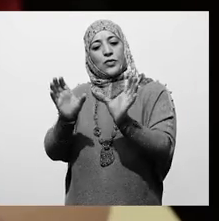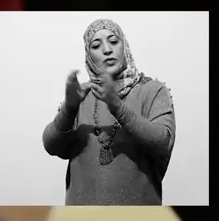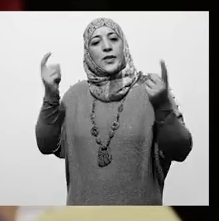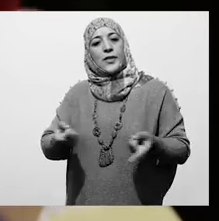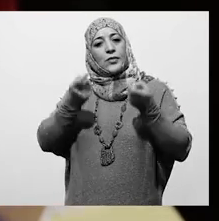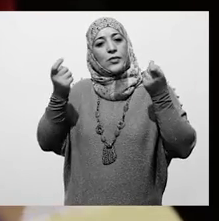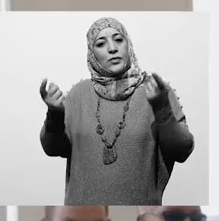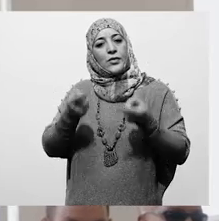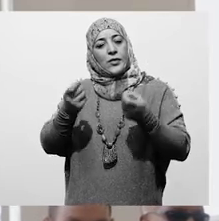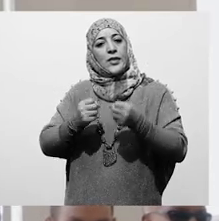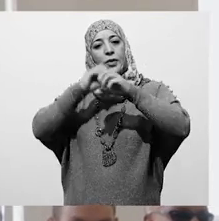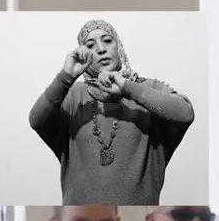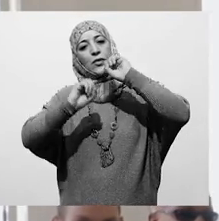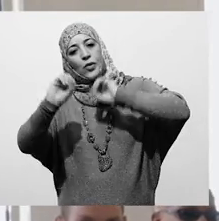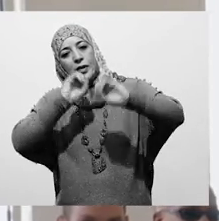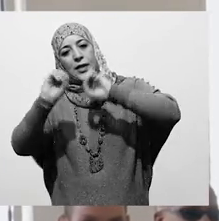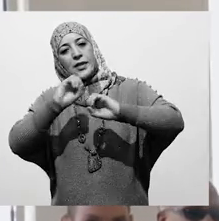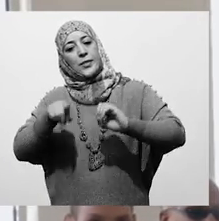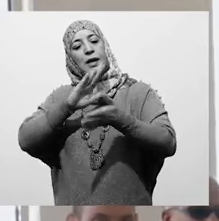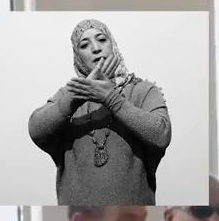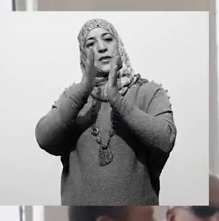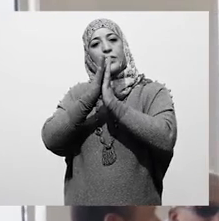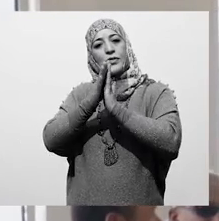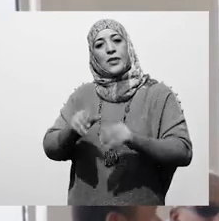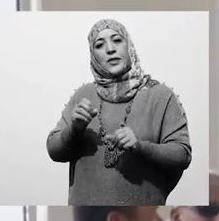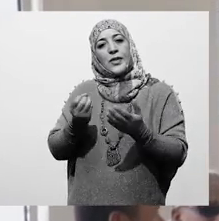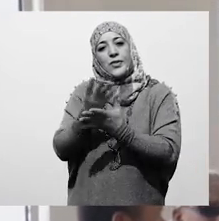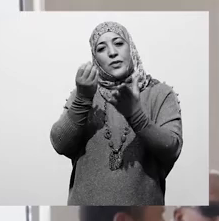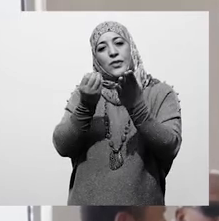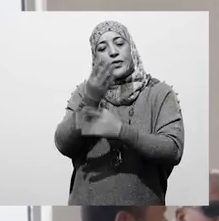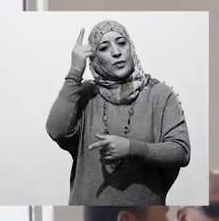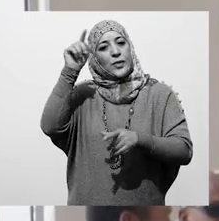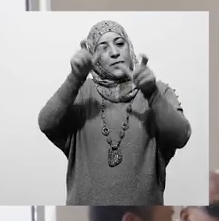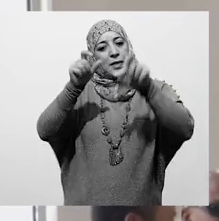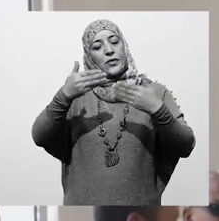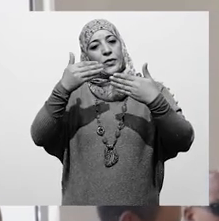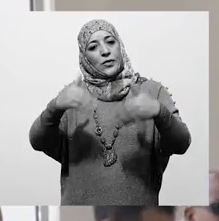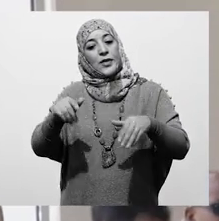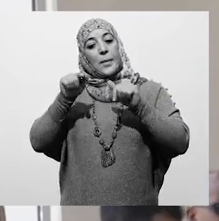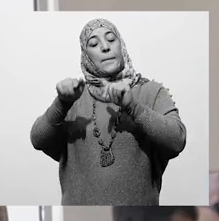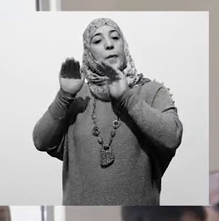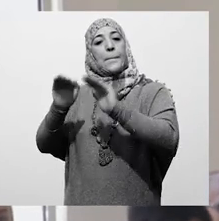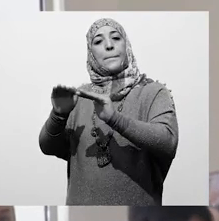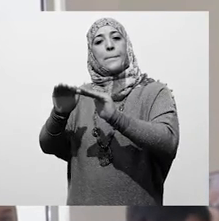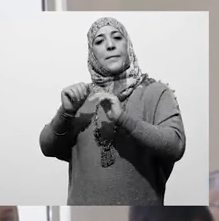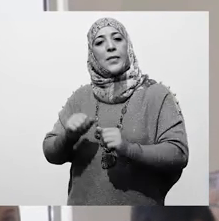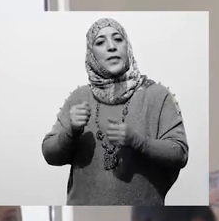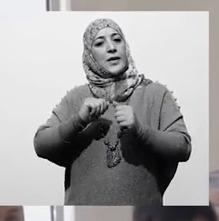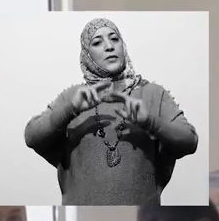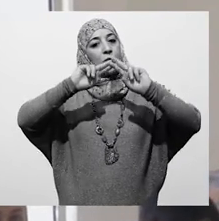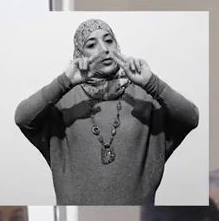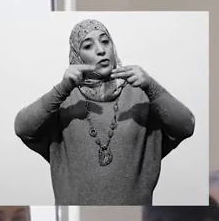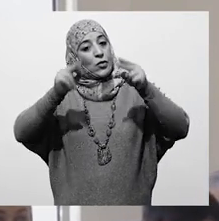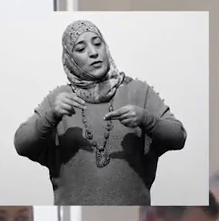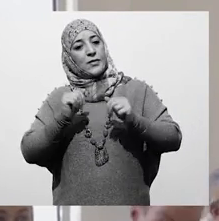par l'association nour par rapport à la sensibilisation des personnes en situation d'handicap elle-même à la convention relative aux droits